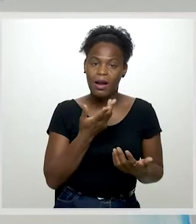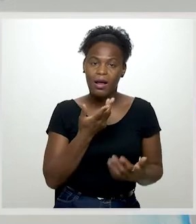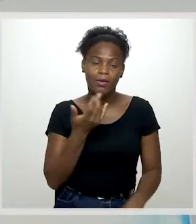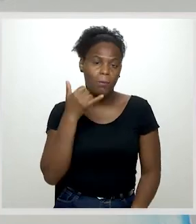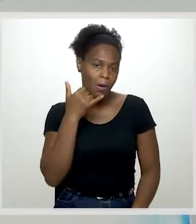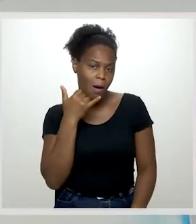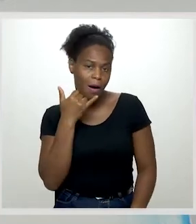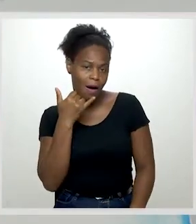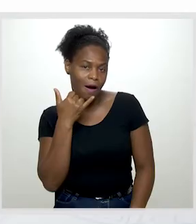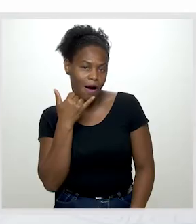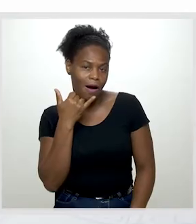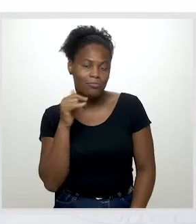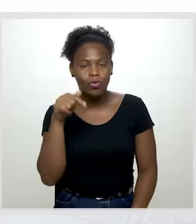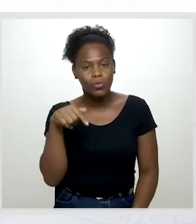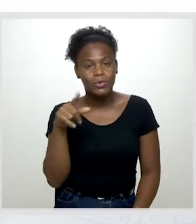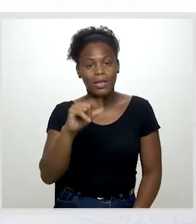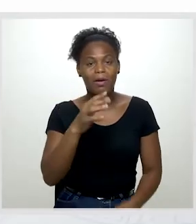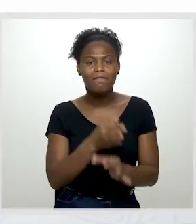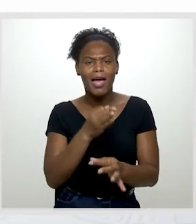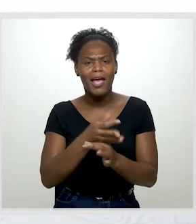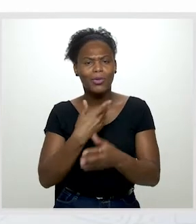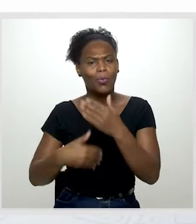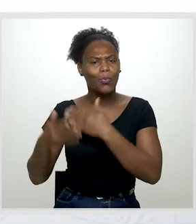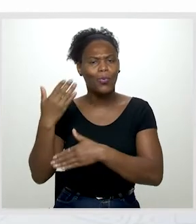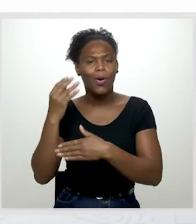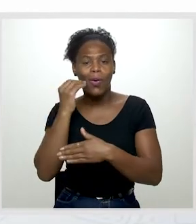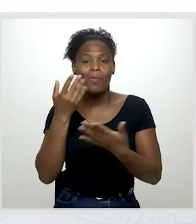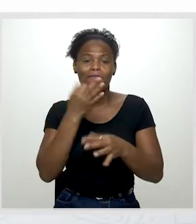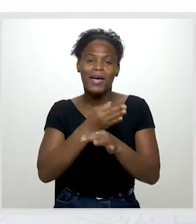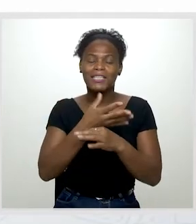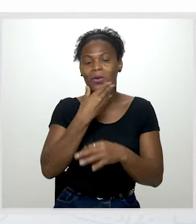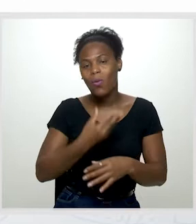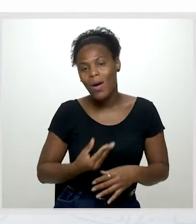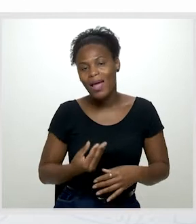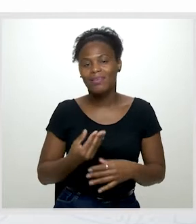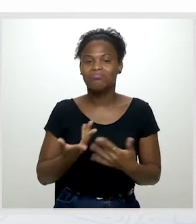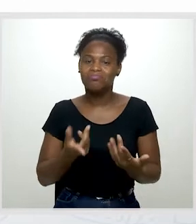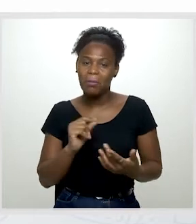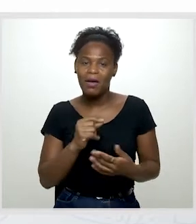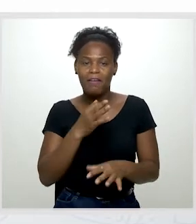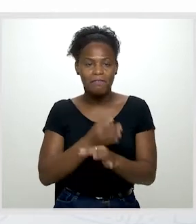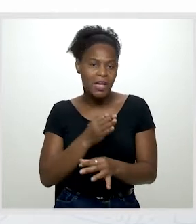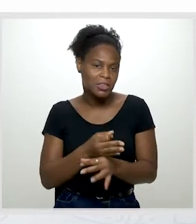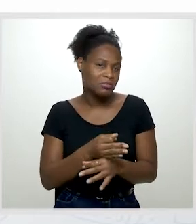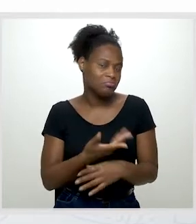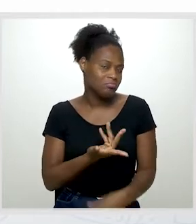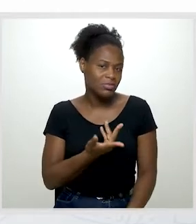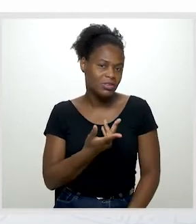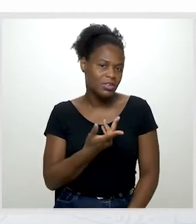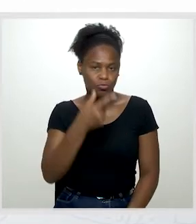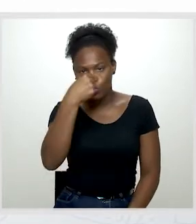téléphones portables et des fêtes traditionnelles, comme les fêtes de Noël, de Halloween. C'est